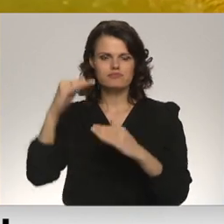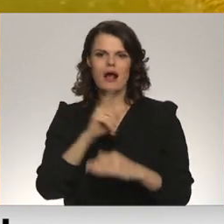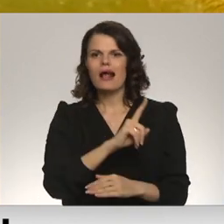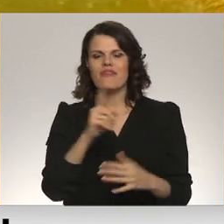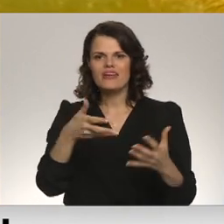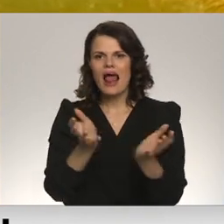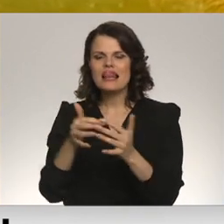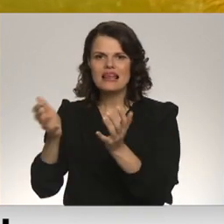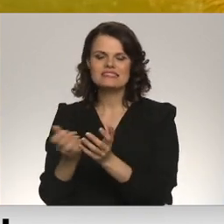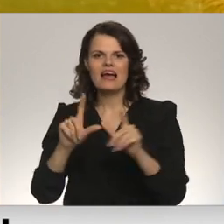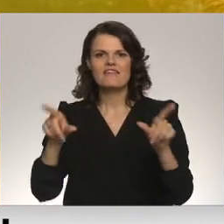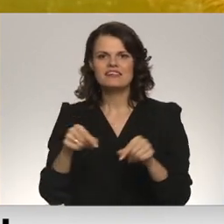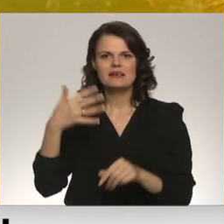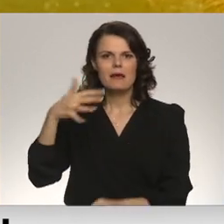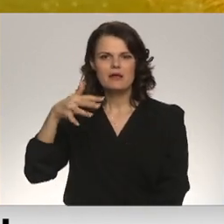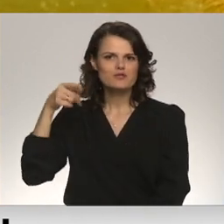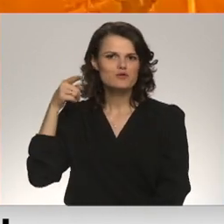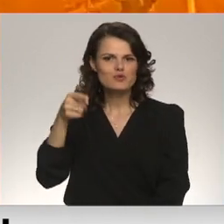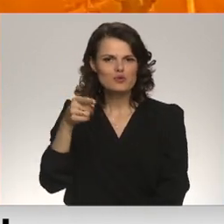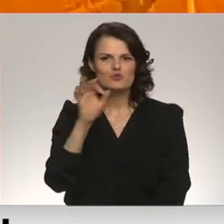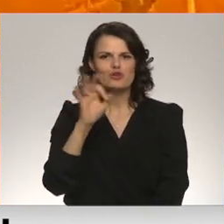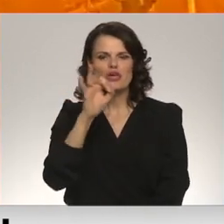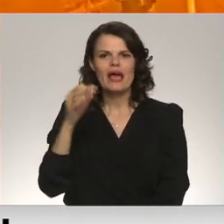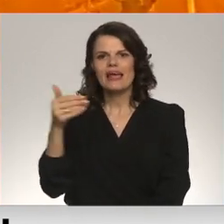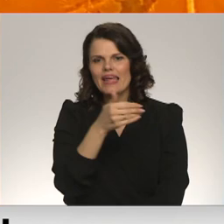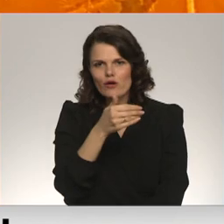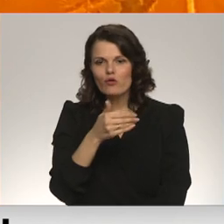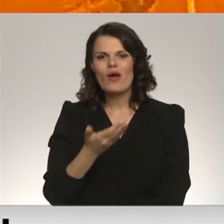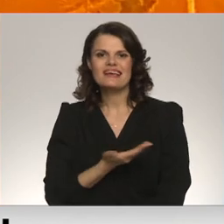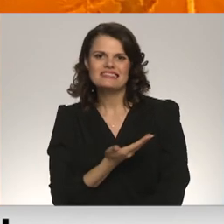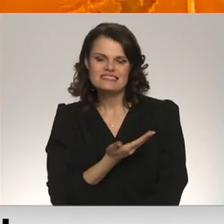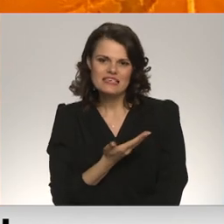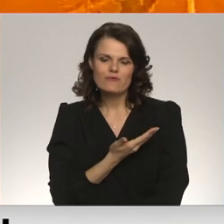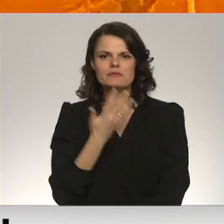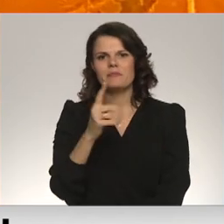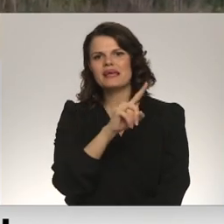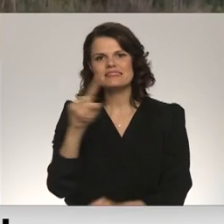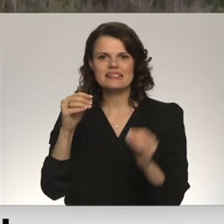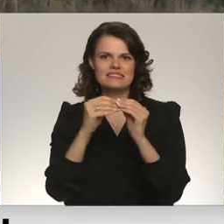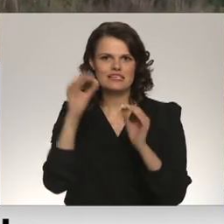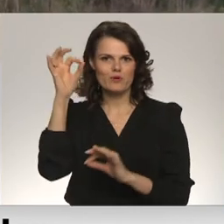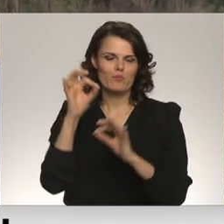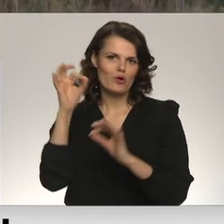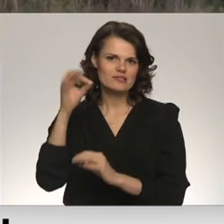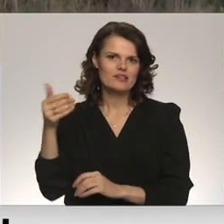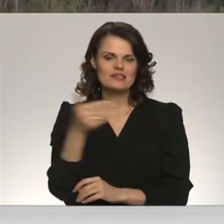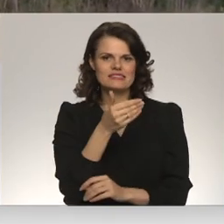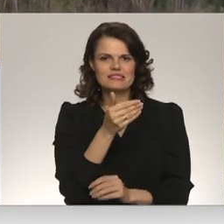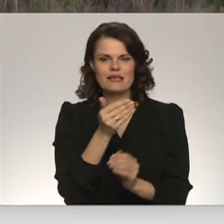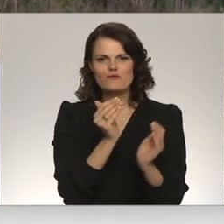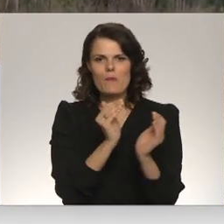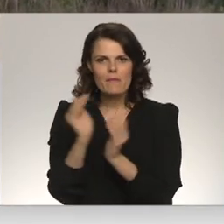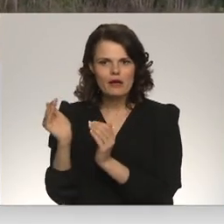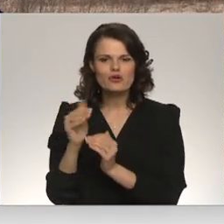vismaz 50 000 ikru. Izdzīvos 5-10% zivju mazuļu. Mēs palīdzam zivīm